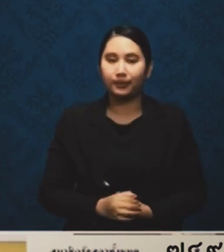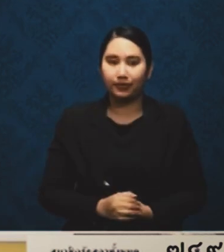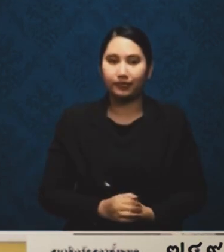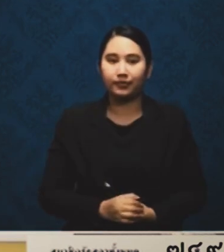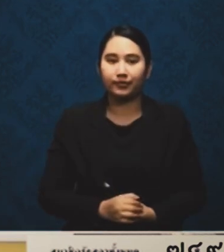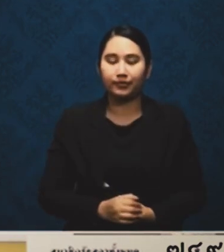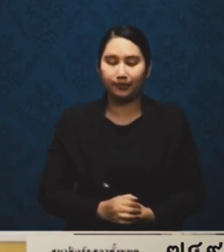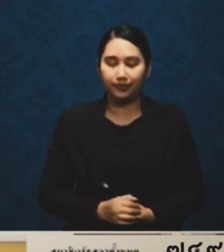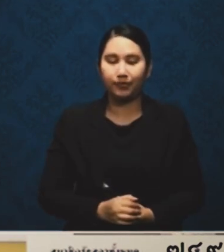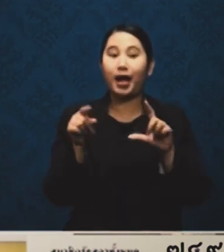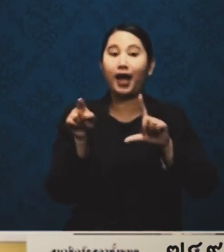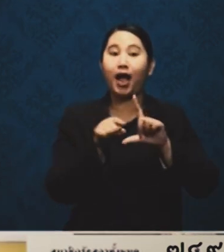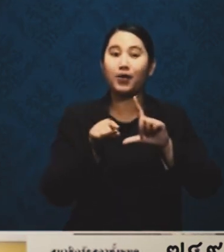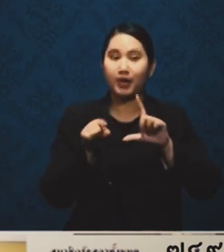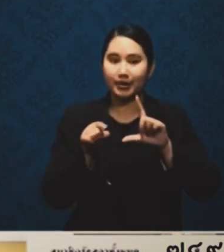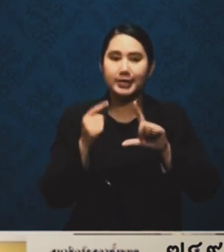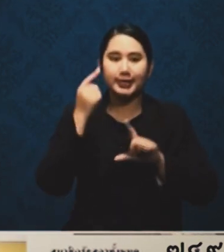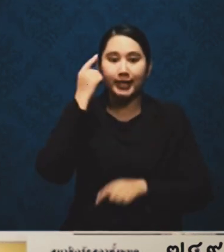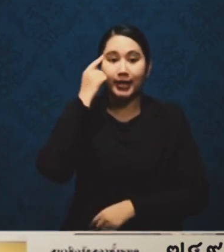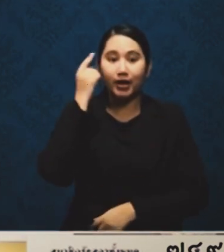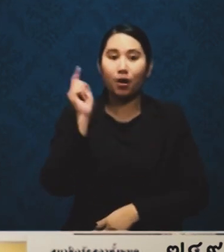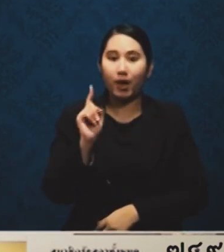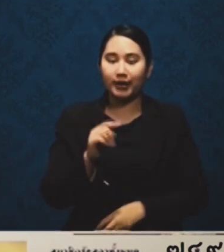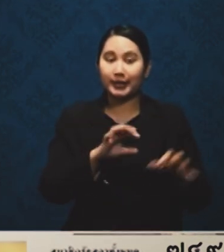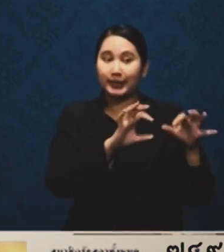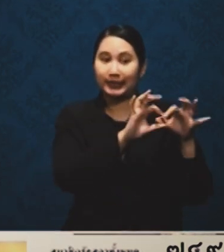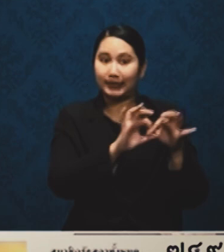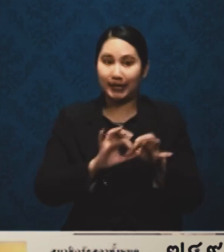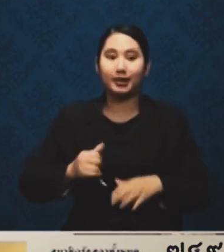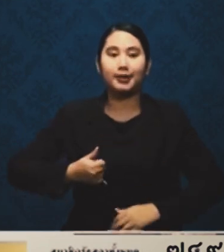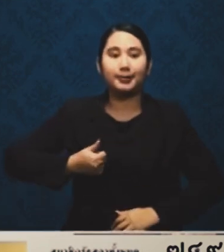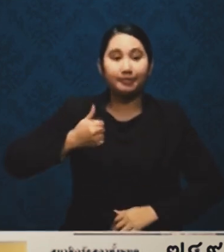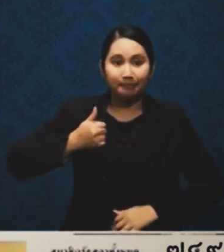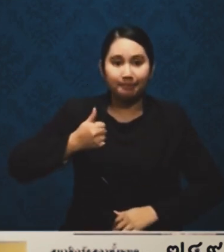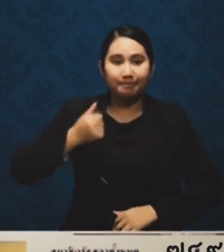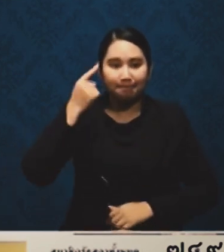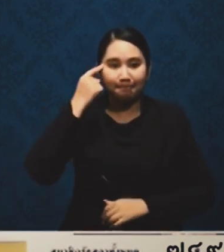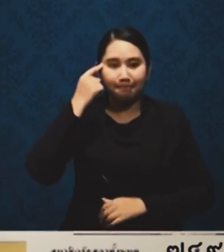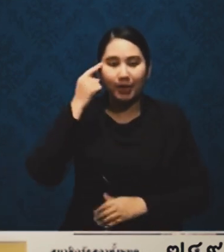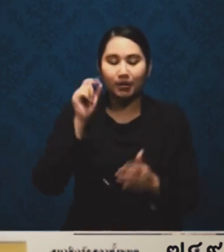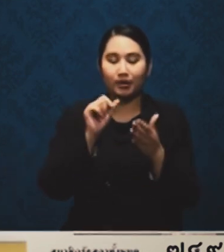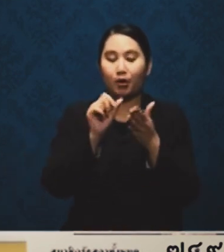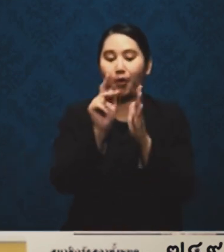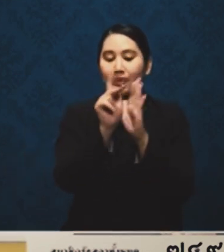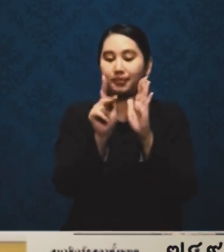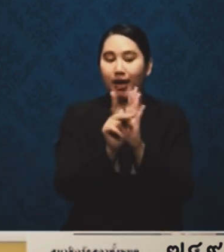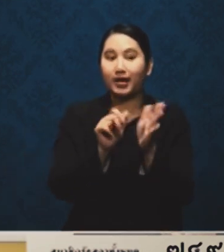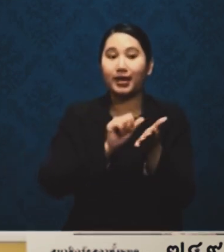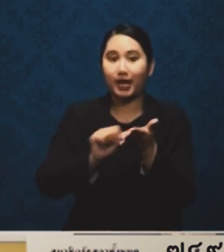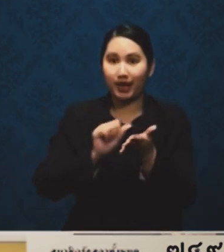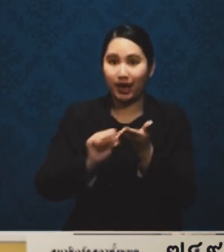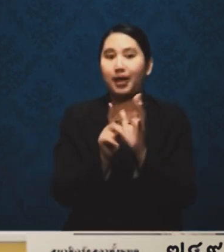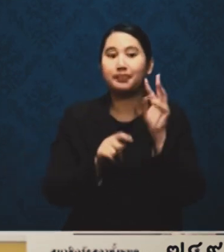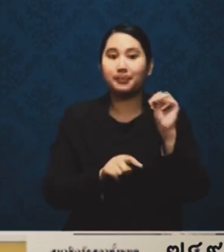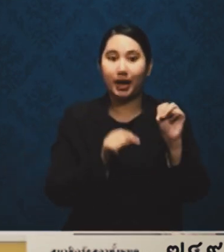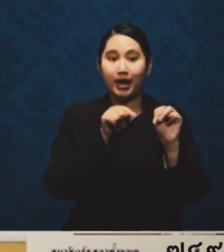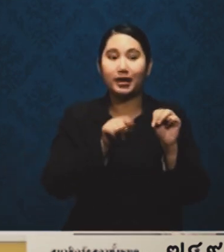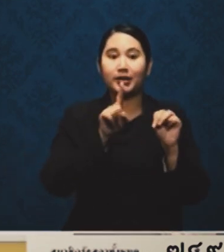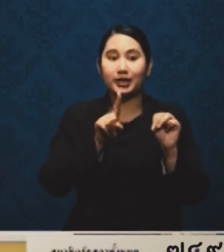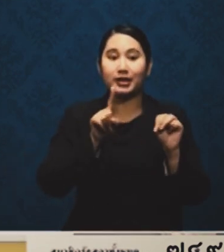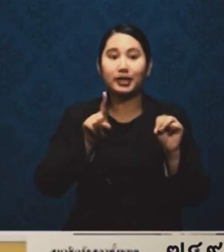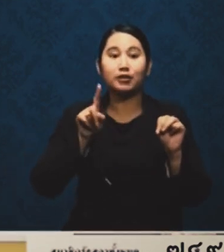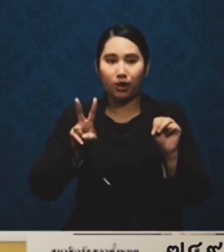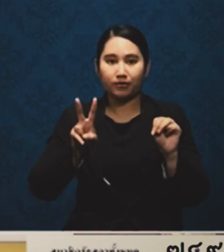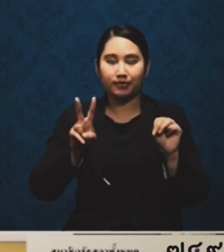เวลาในมุมมองของพระก้าวไกลครับความสัมพันธ์นั้นจะดีขึ้นได้ก็จำเป็นครับที่จะต้องมีการปรับปรุงแก้ไขกฎหมายอาญามาตรา12เพื่อรักษา